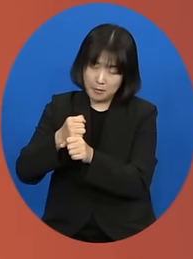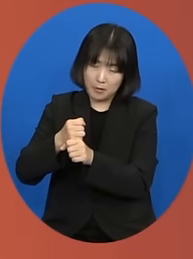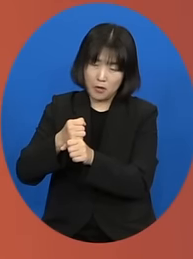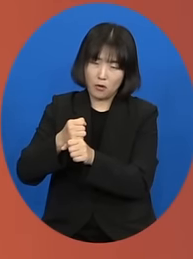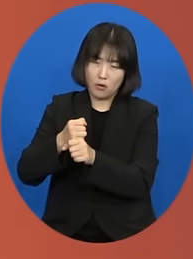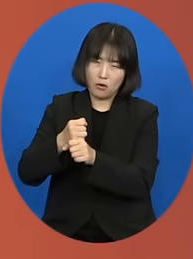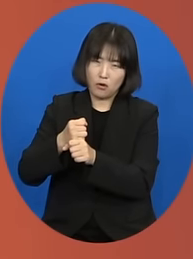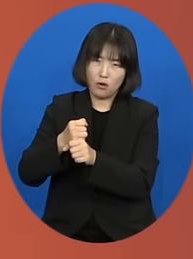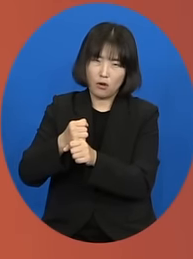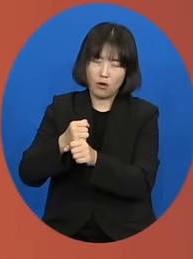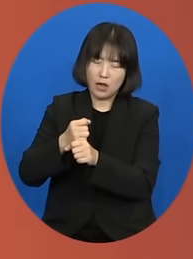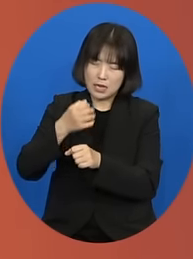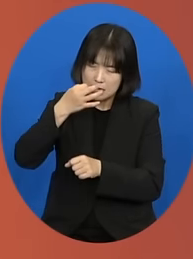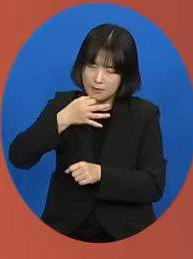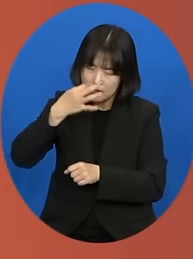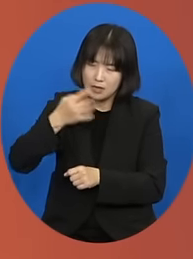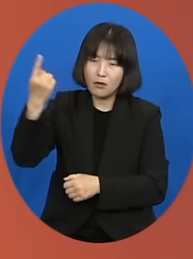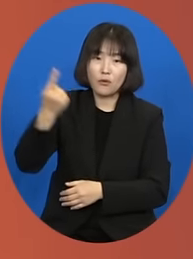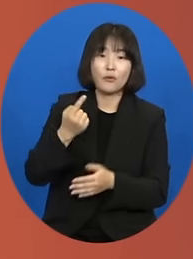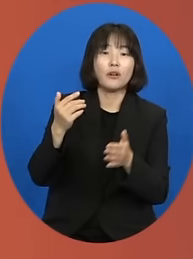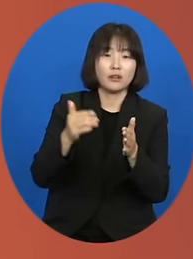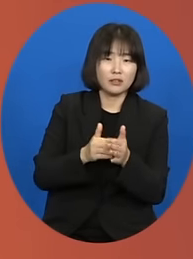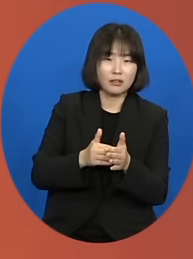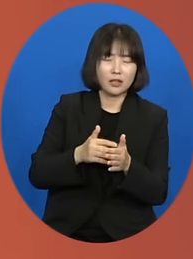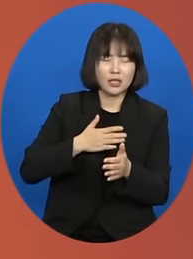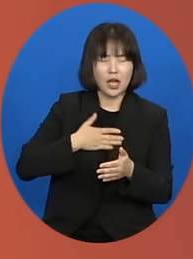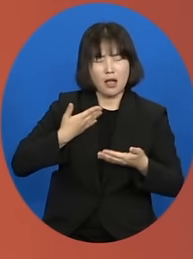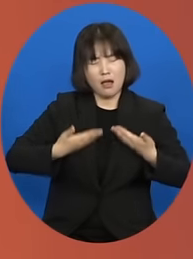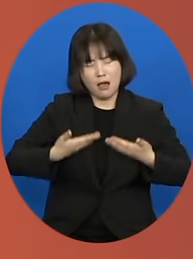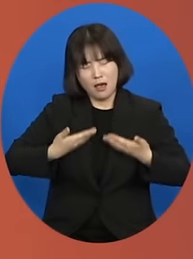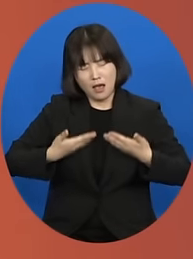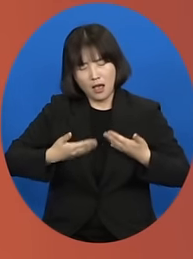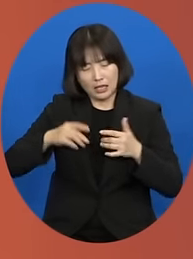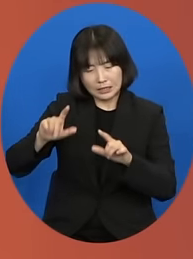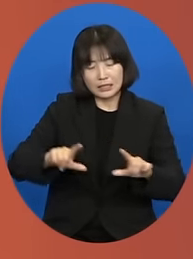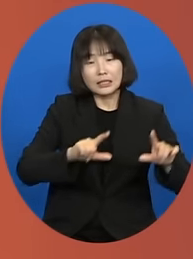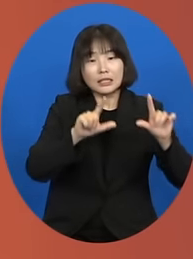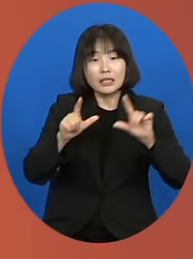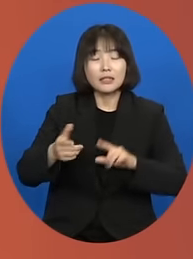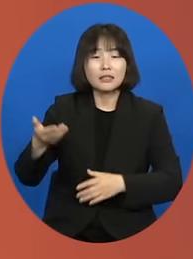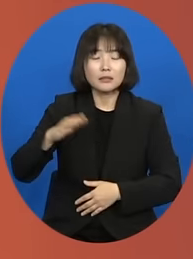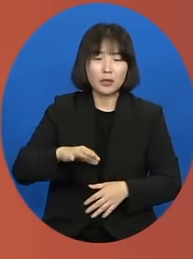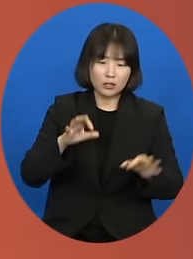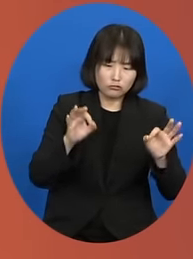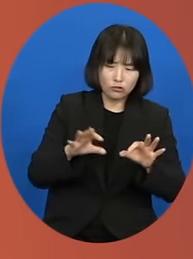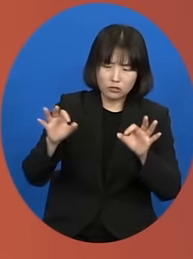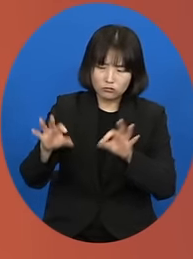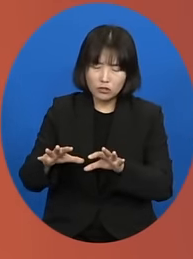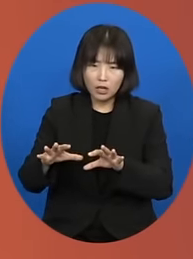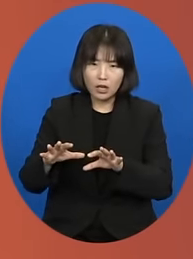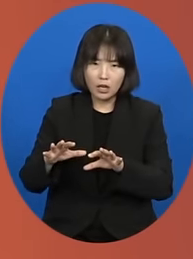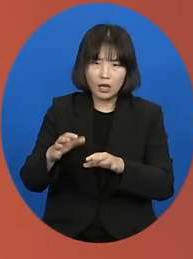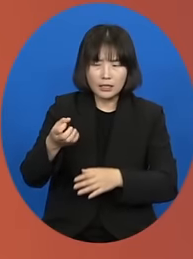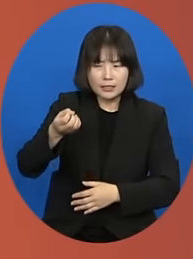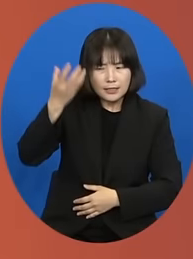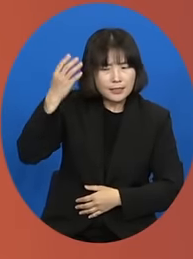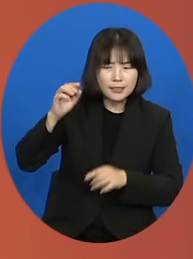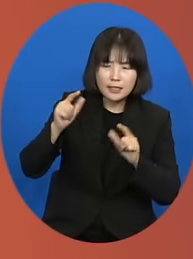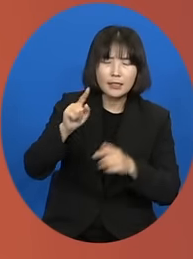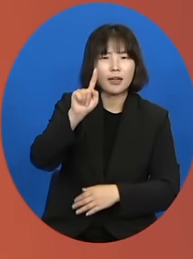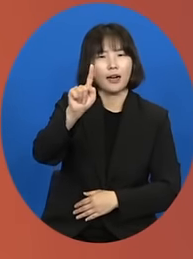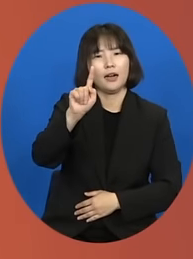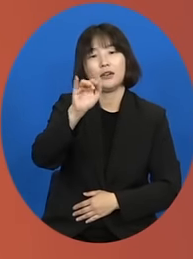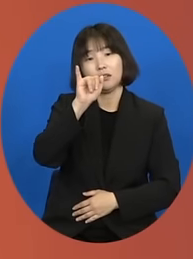그런데요, 제가 아무리 분주하게 살았어도 제가 매 순간순간마다 잊지 않았던 한 가지가